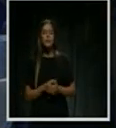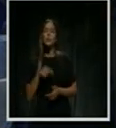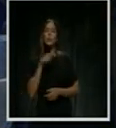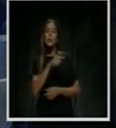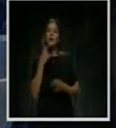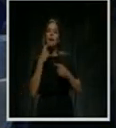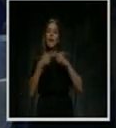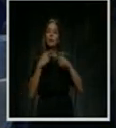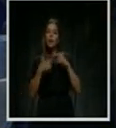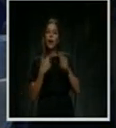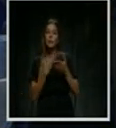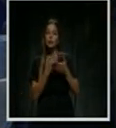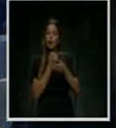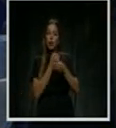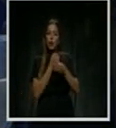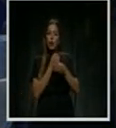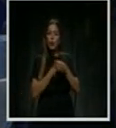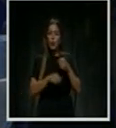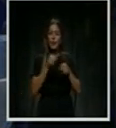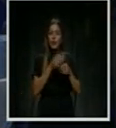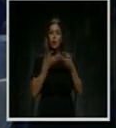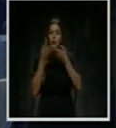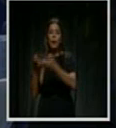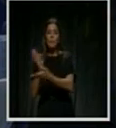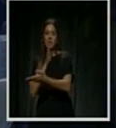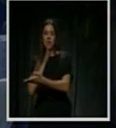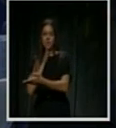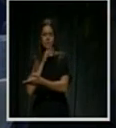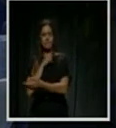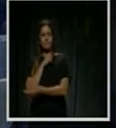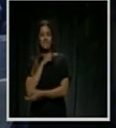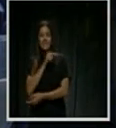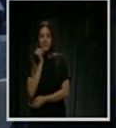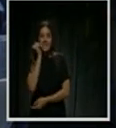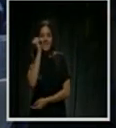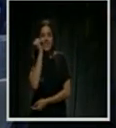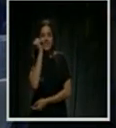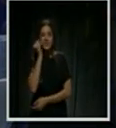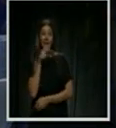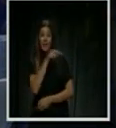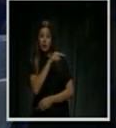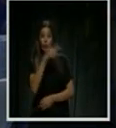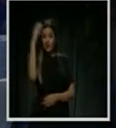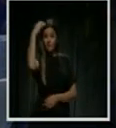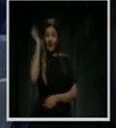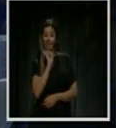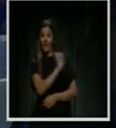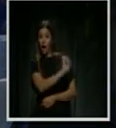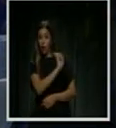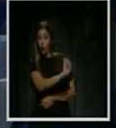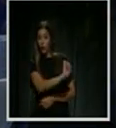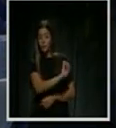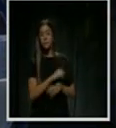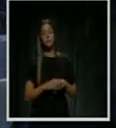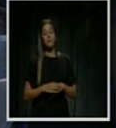il-privatizzazzjoni ma nafx ma nistax nifhem kif ma tistħix tgħid titkellem fuq il-privatizzazzjoni meta l-gvern tagħkom il-gvern